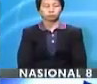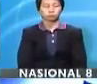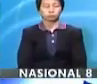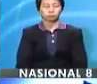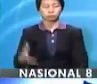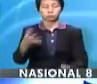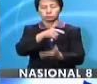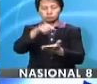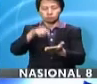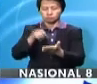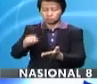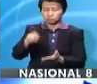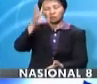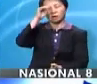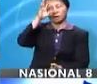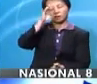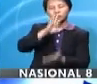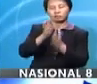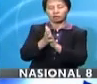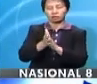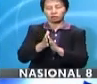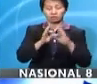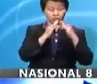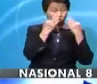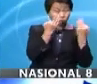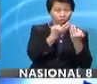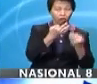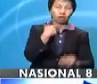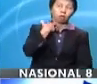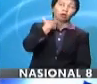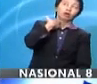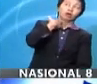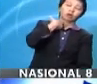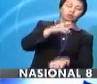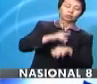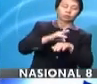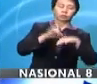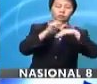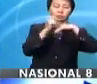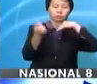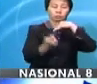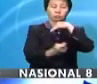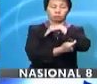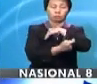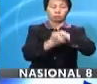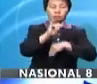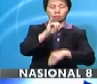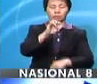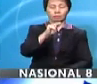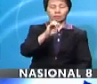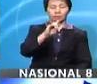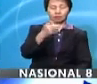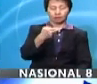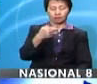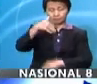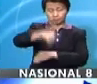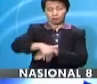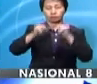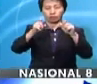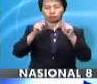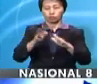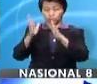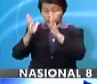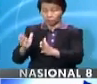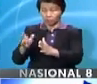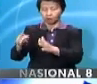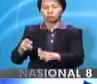Dan ini pula mengenai lelaki yang menjadikan anggota keluarganya tebusan di Taman Duyung Indah malam Sabtu lalu. Dia kini ditempatkan